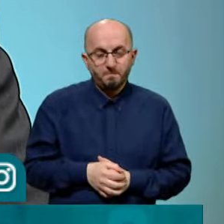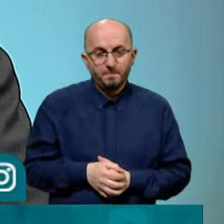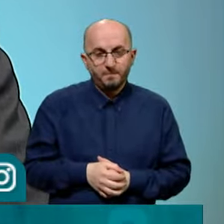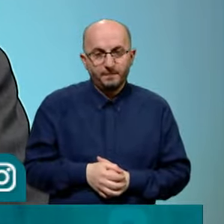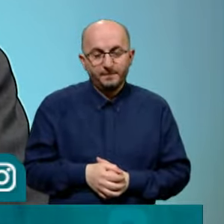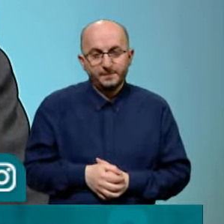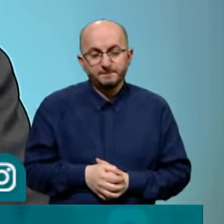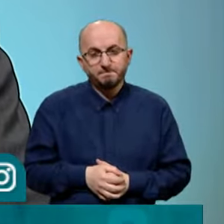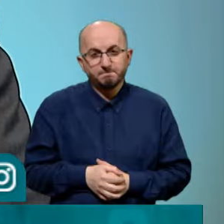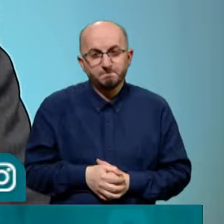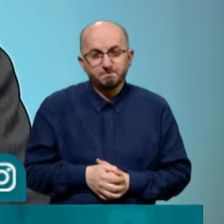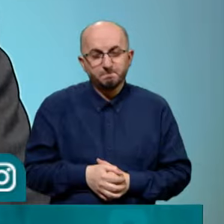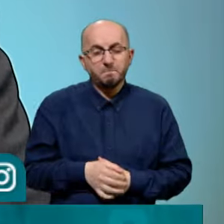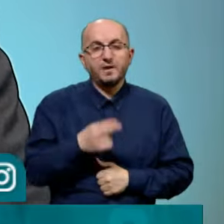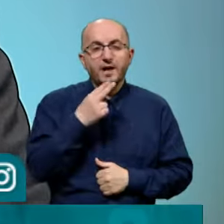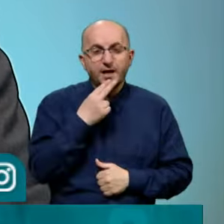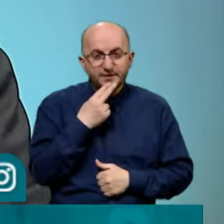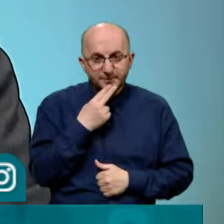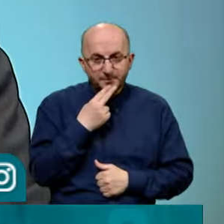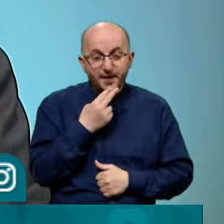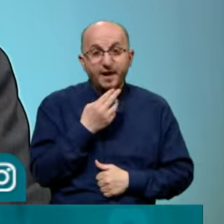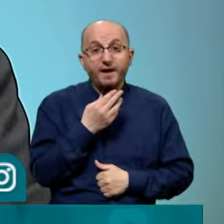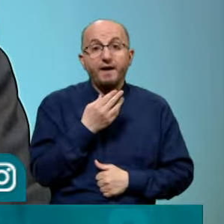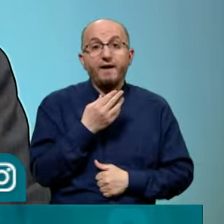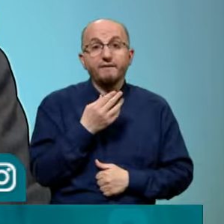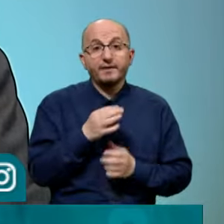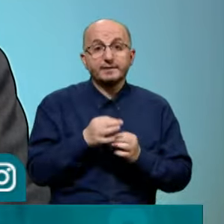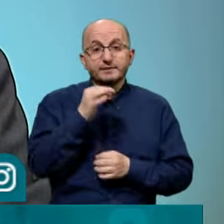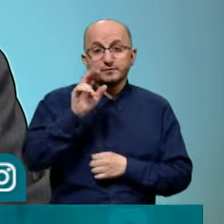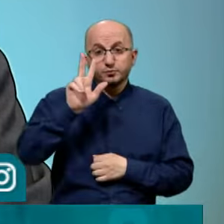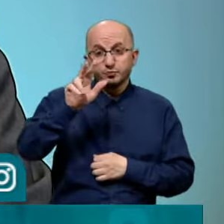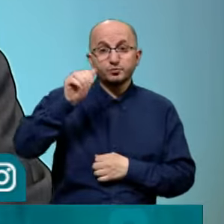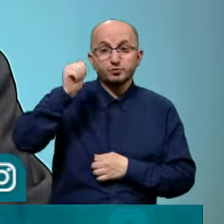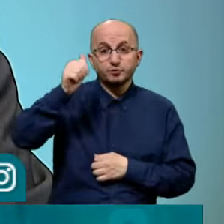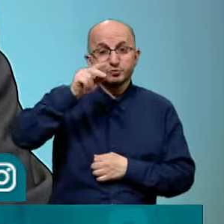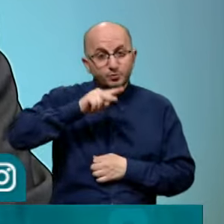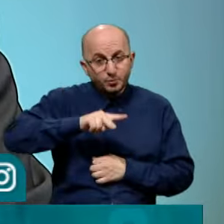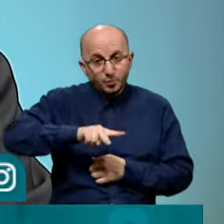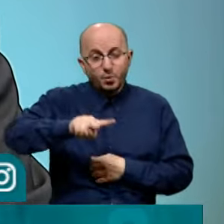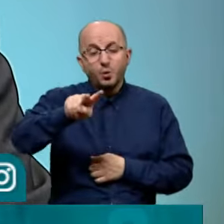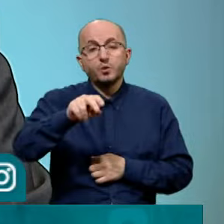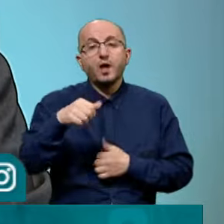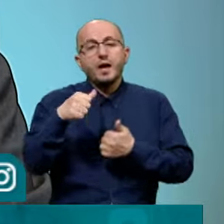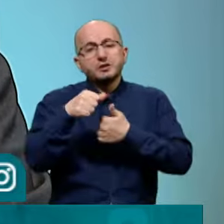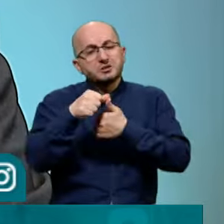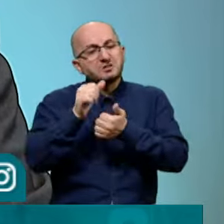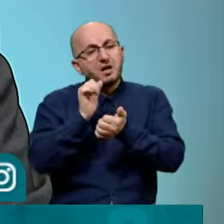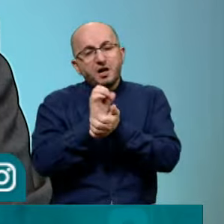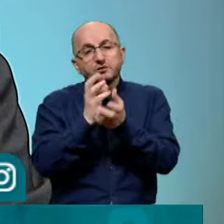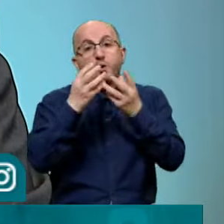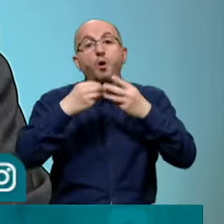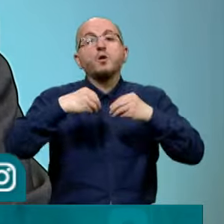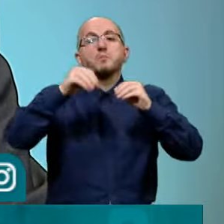ma'aha zu mahrami minha. Hanımefendinin 3 günlük yolu mahremi olmadan sefere